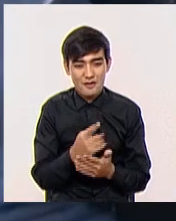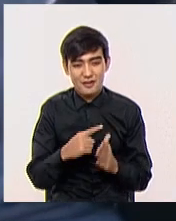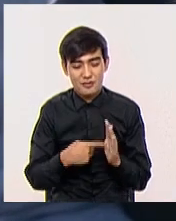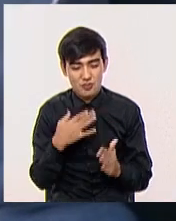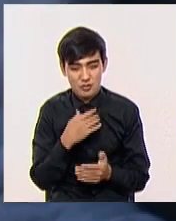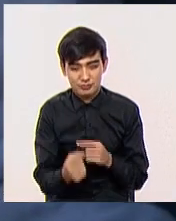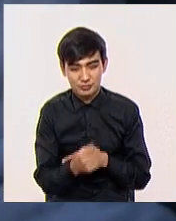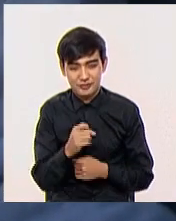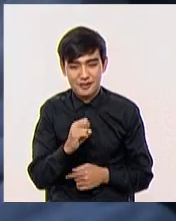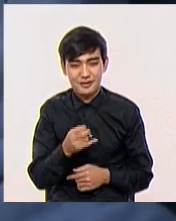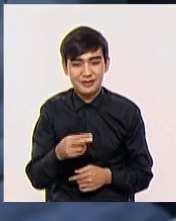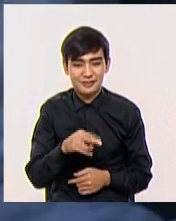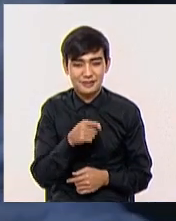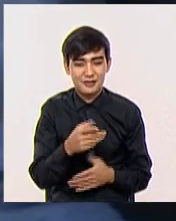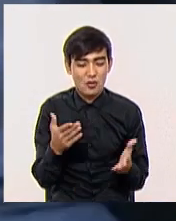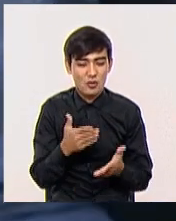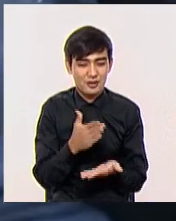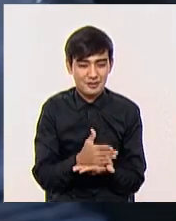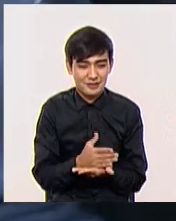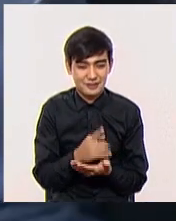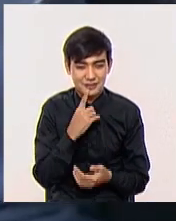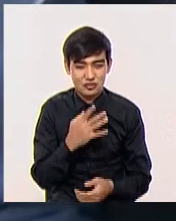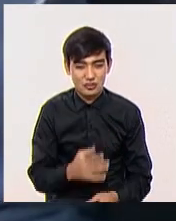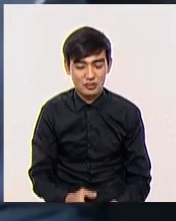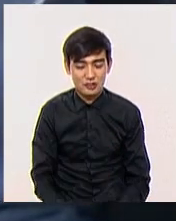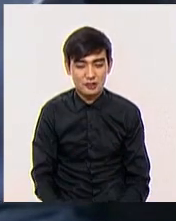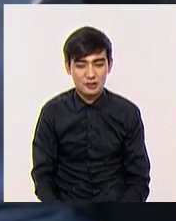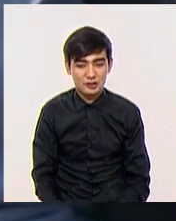требования. Анастасия, о каких приспособлениях идет речь?